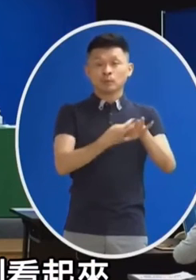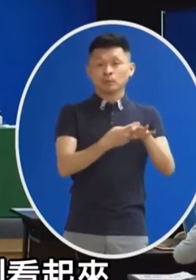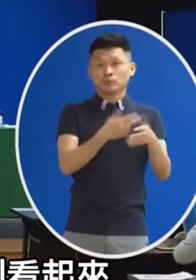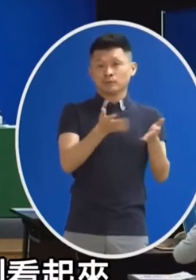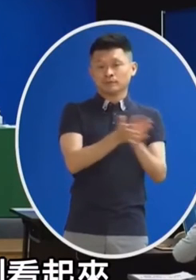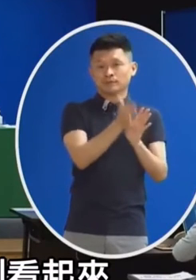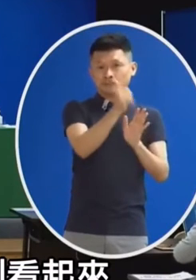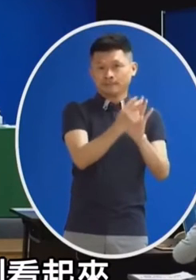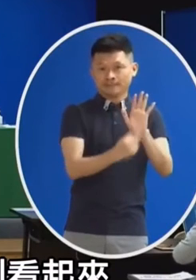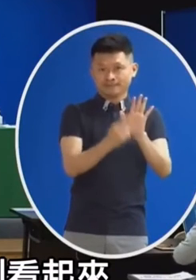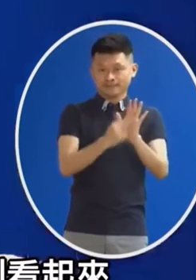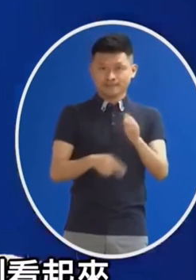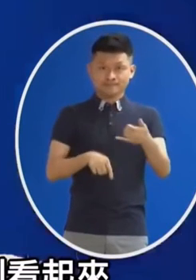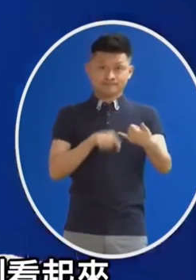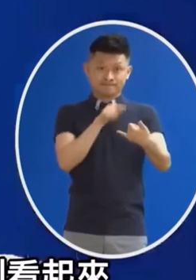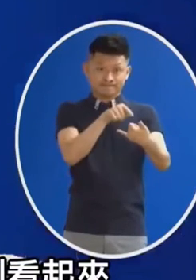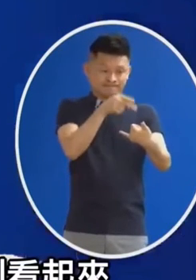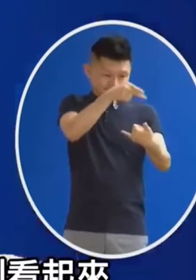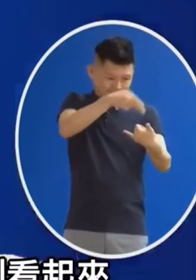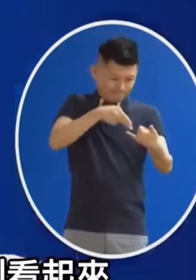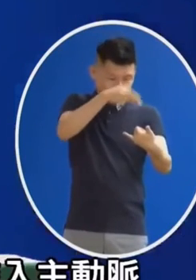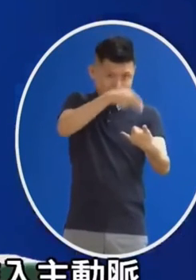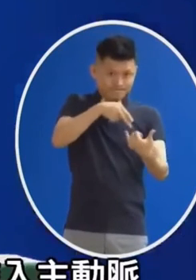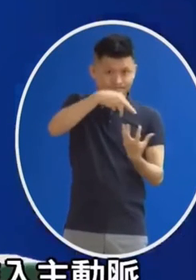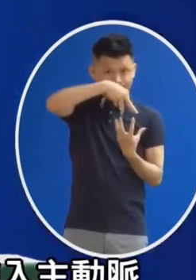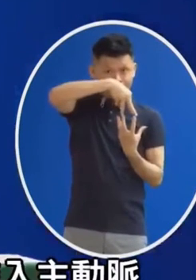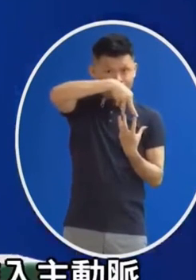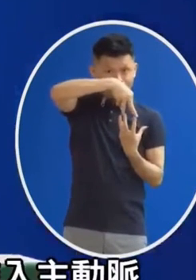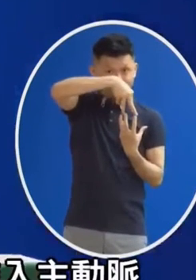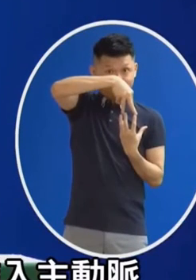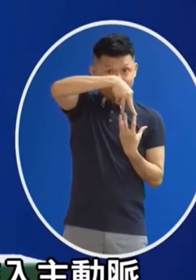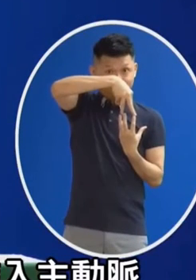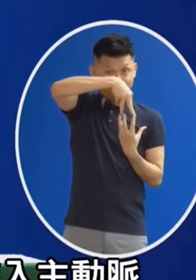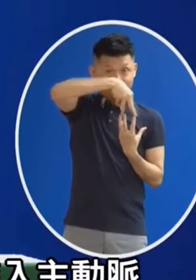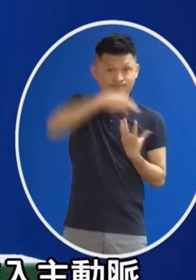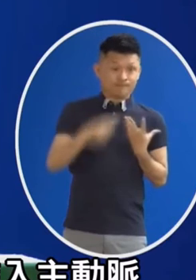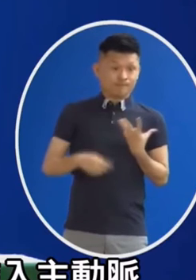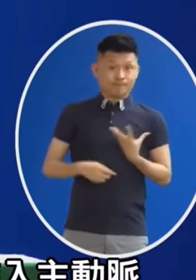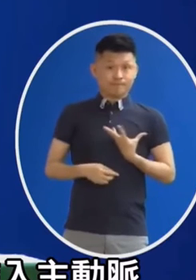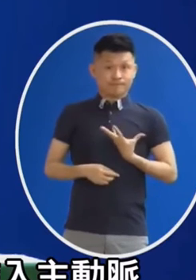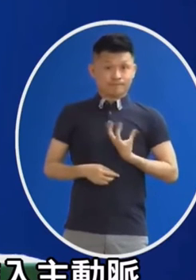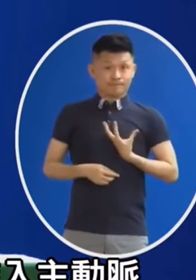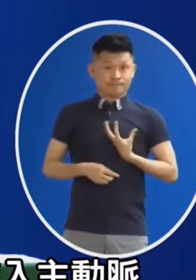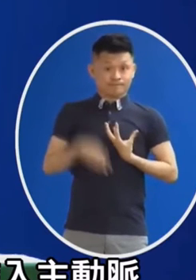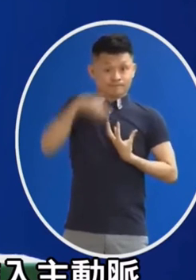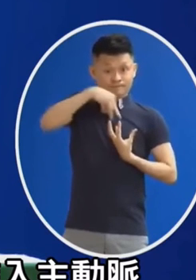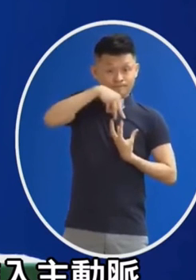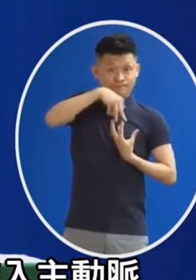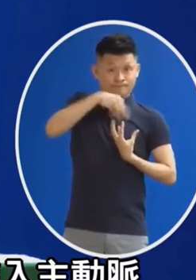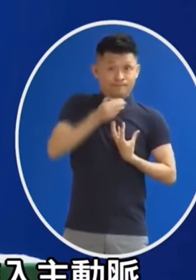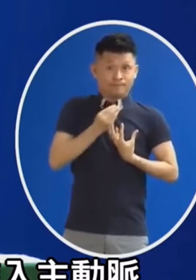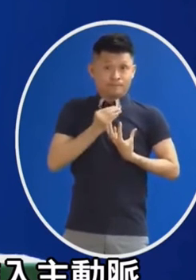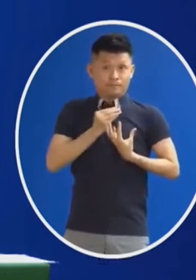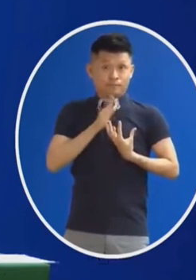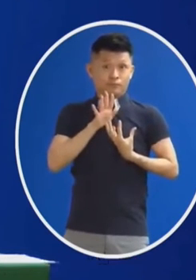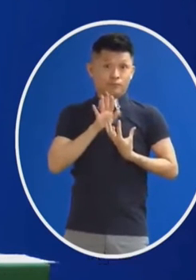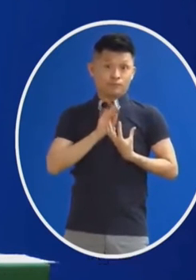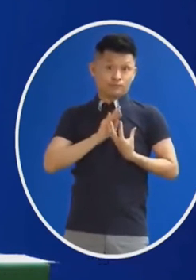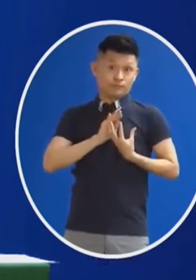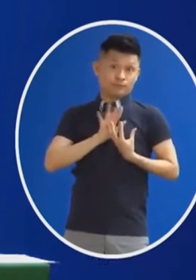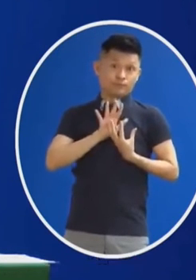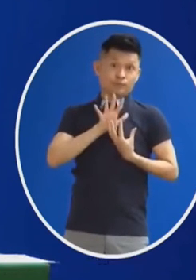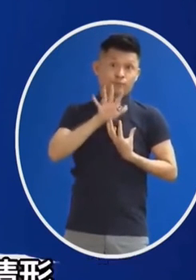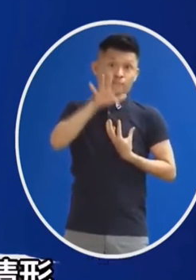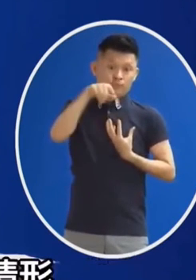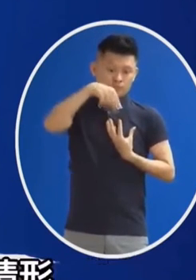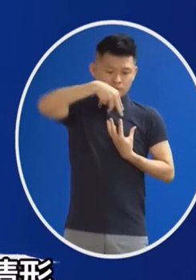那一例他解剖看起来主动脉就是要从心脏离开这个离开心脏进入主动脉，我们叫主动脉根